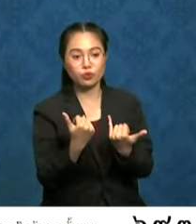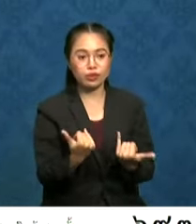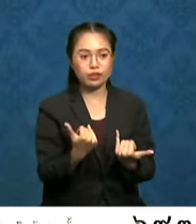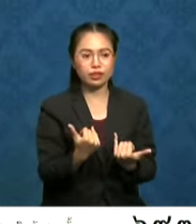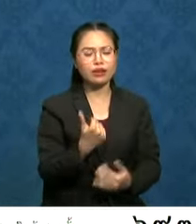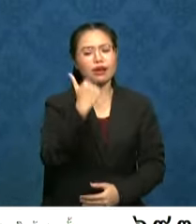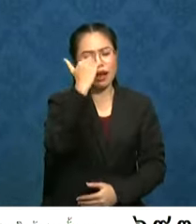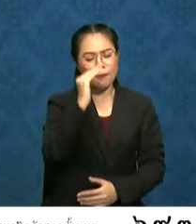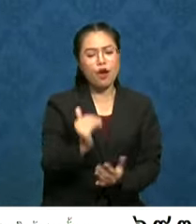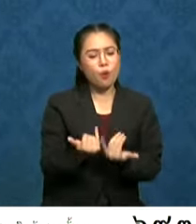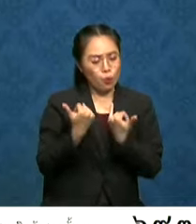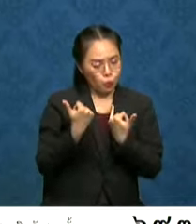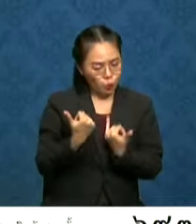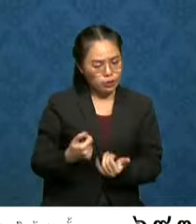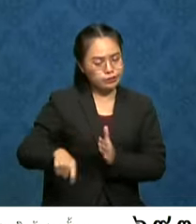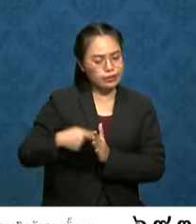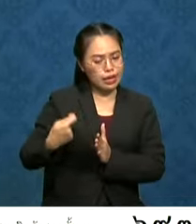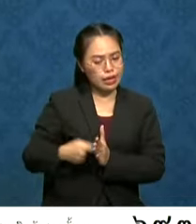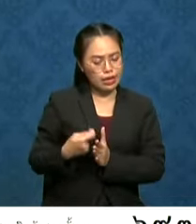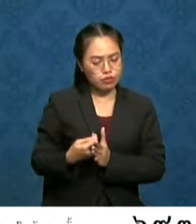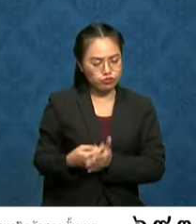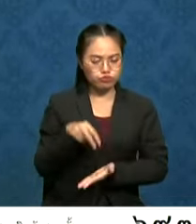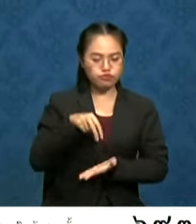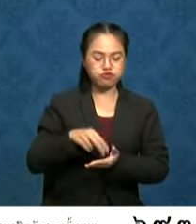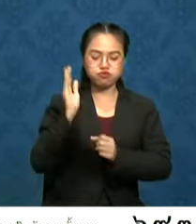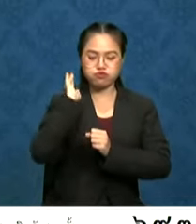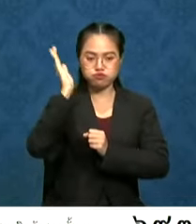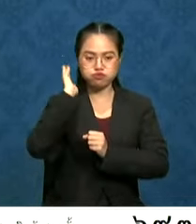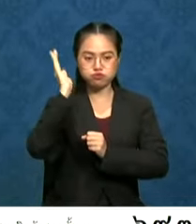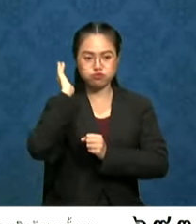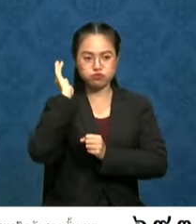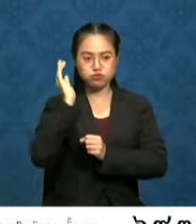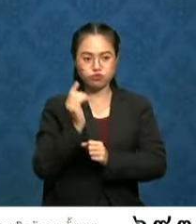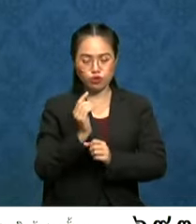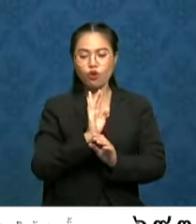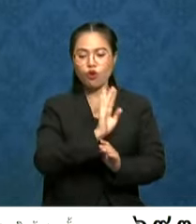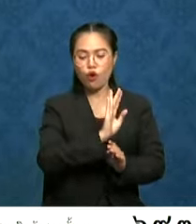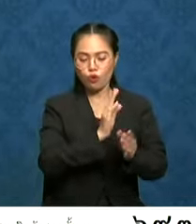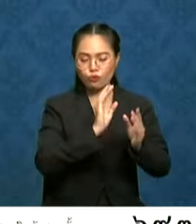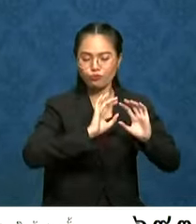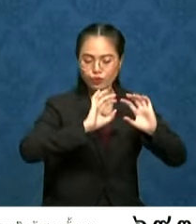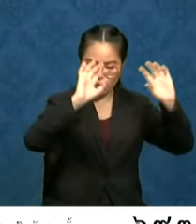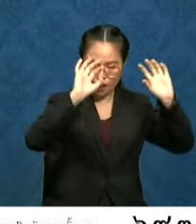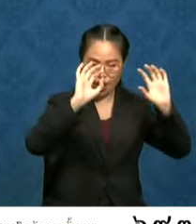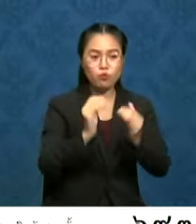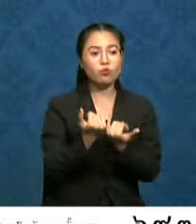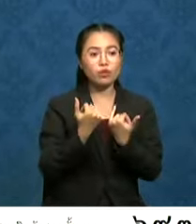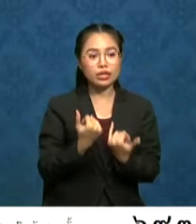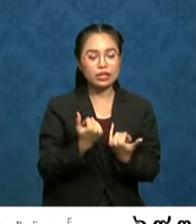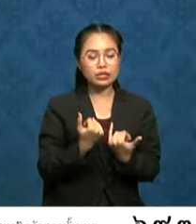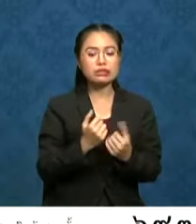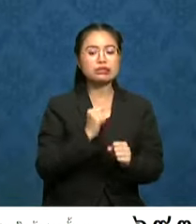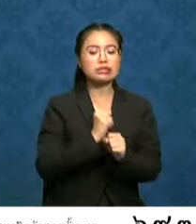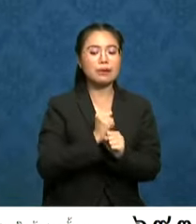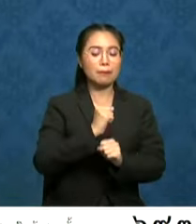พวกเราต้องมาอภิปรายการแถลงนโยบายของรัฐบาลต่อรัฐสภาในวันนี้ครบรอบ 1ปีเต็ม